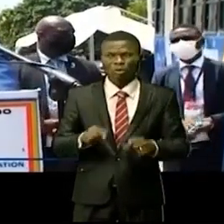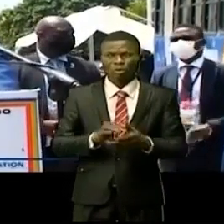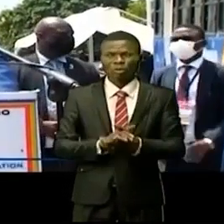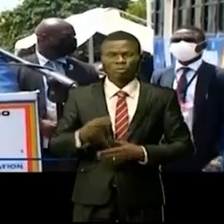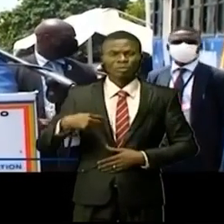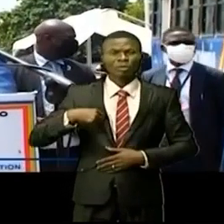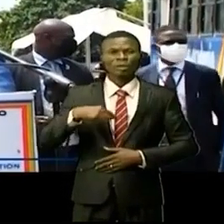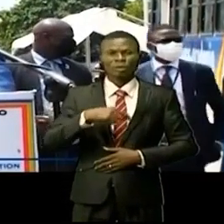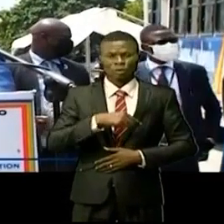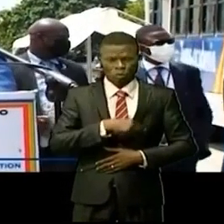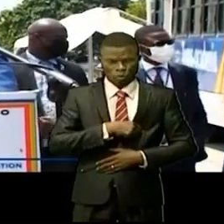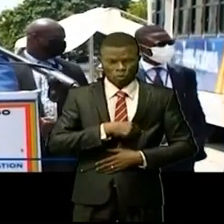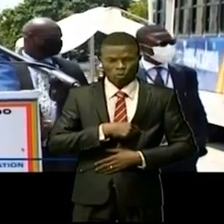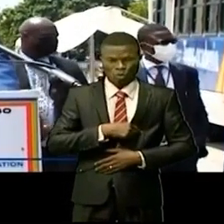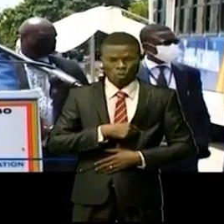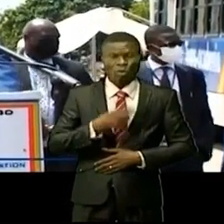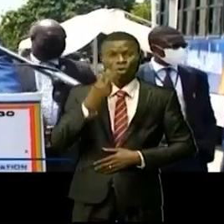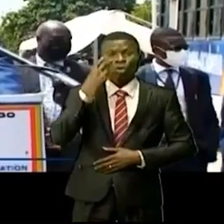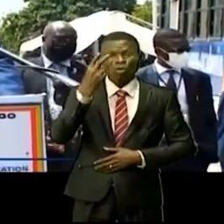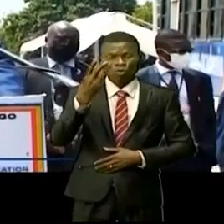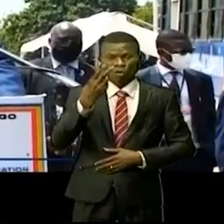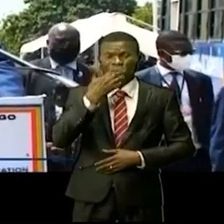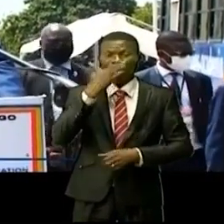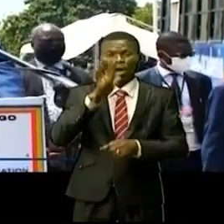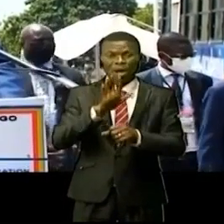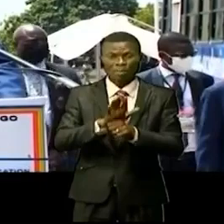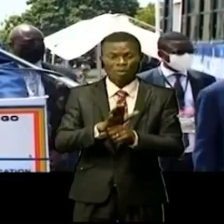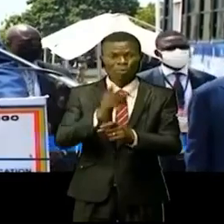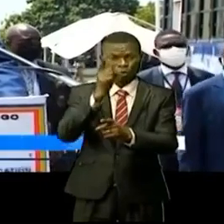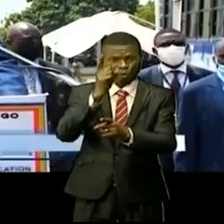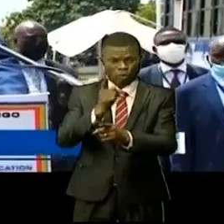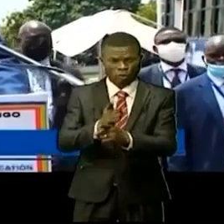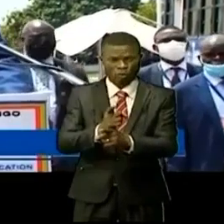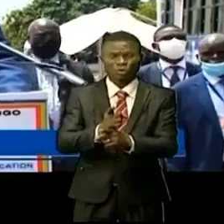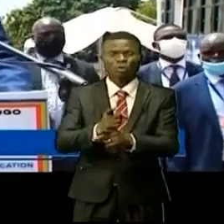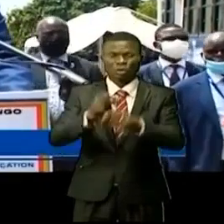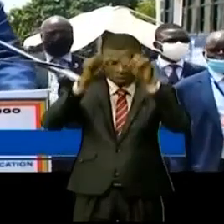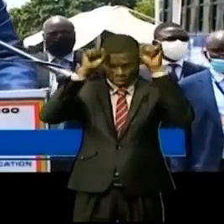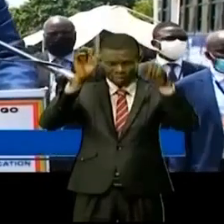sommes à la matérialisation des promesses faites par les chefs de l'État.